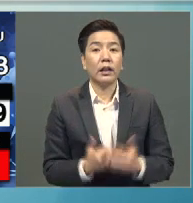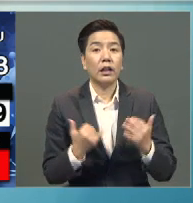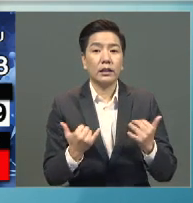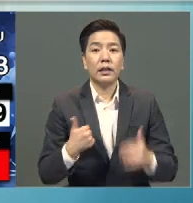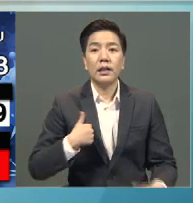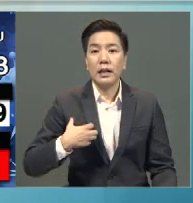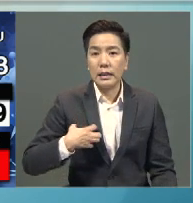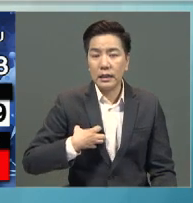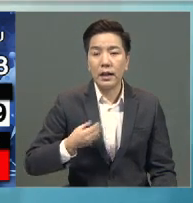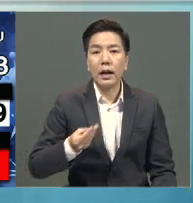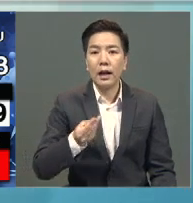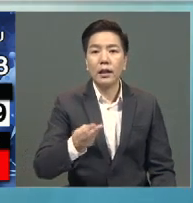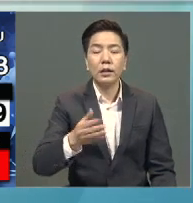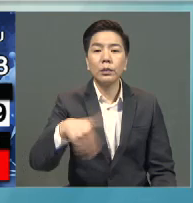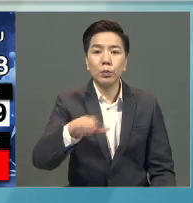ไม่อยากจะเชื่อมั่นนะครับในเรื่องของระบบสาธารณสุขของประเทศไทยซึ่งระวังไว้อย่างดีรองรับตรงนี้ได้ครับ